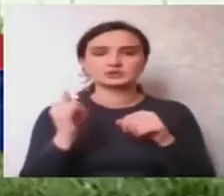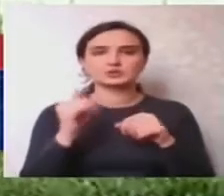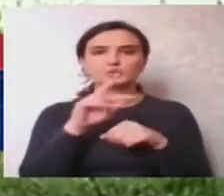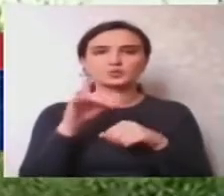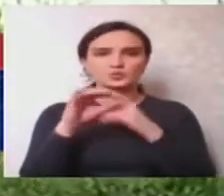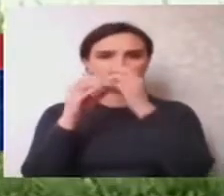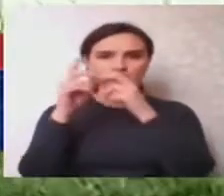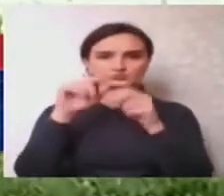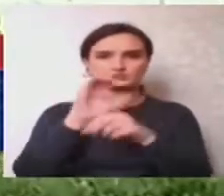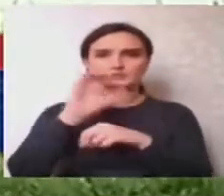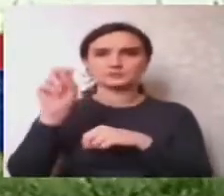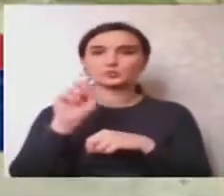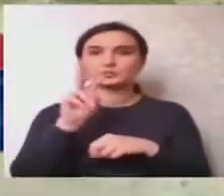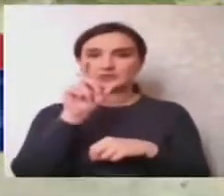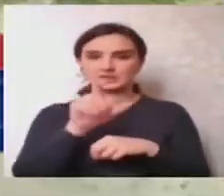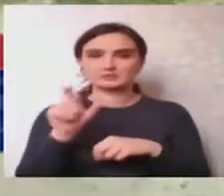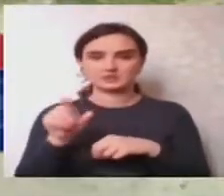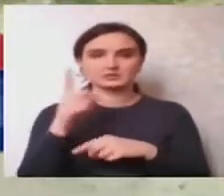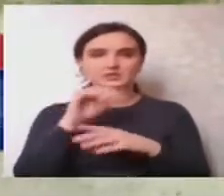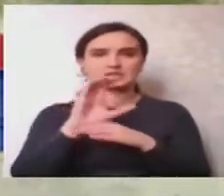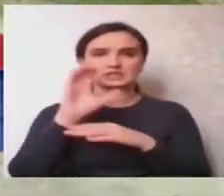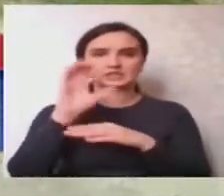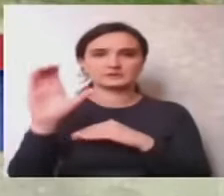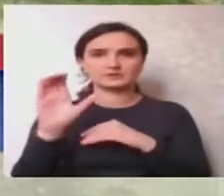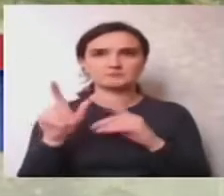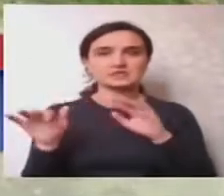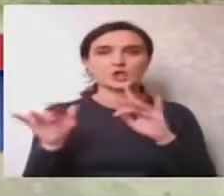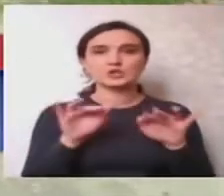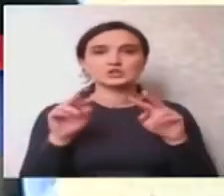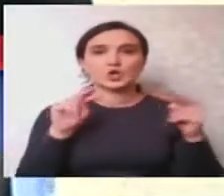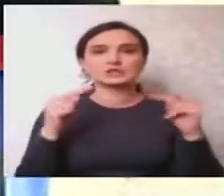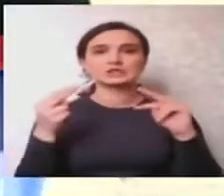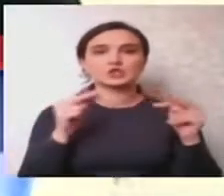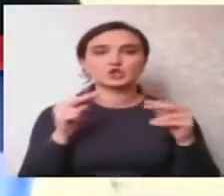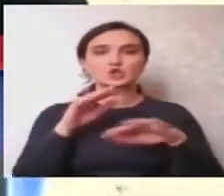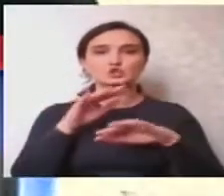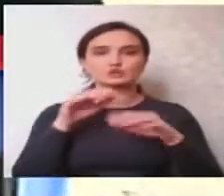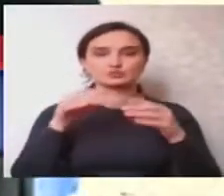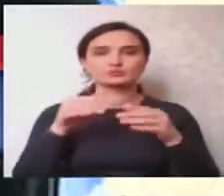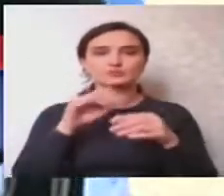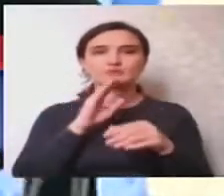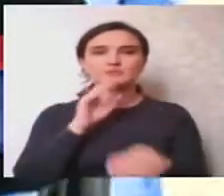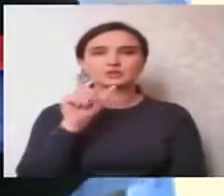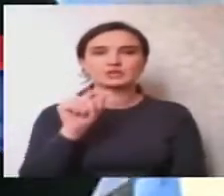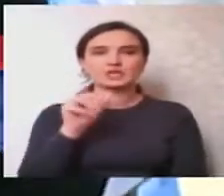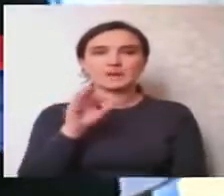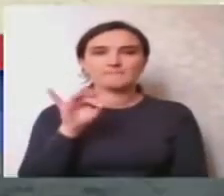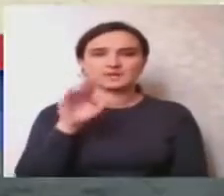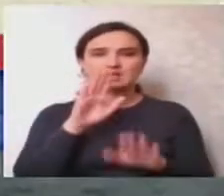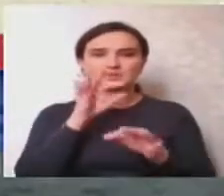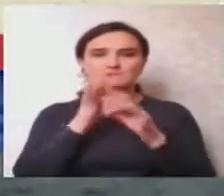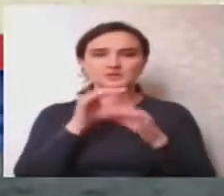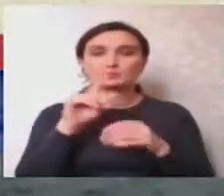დამატების 12 ადამიანის ნიმუში გაიგზავნა. საორგანიზაციო საკოორდინაციო შტაბის წევრის თამარ მელიქიას განცხადებით, აქედან 5 სამხედრო